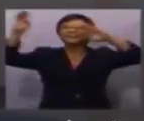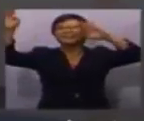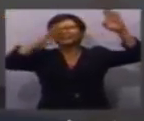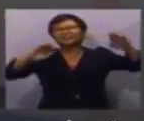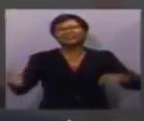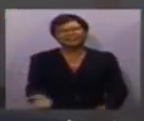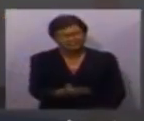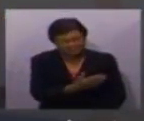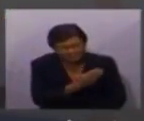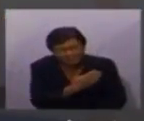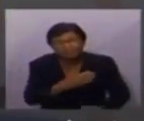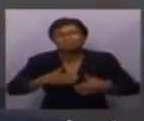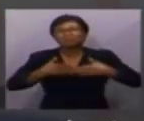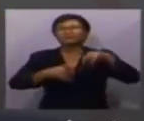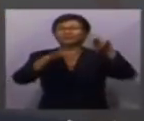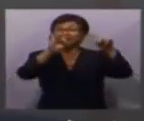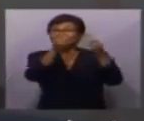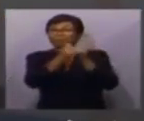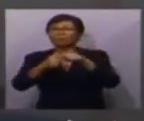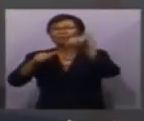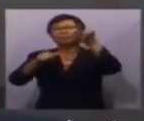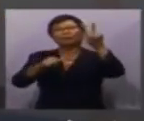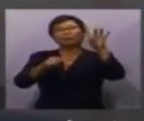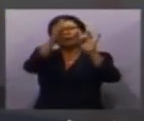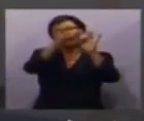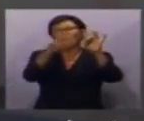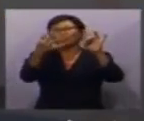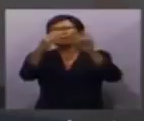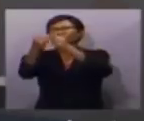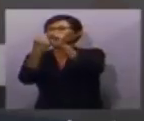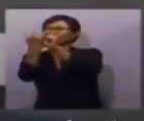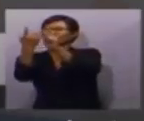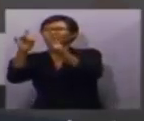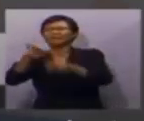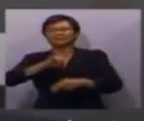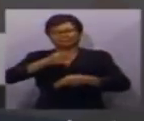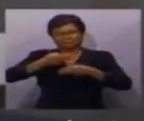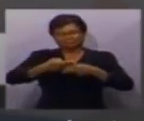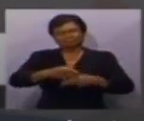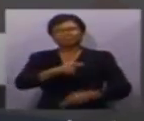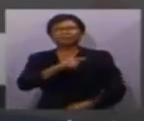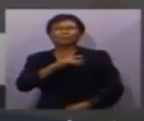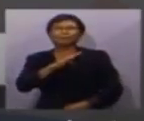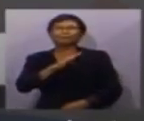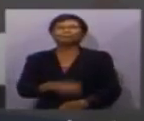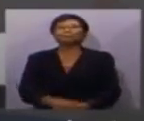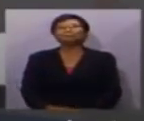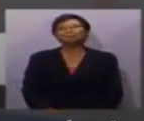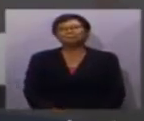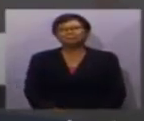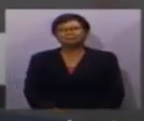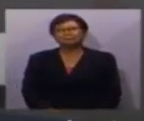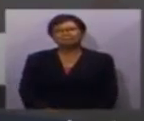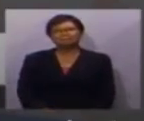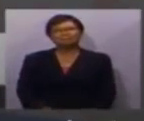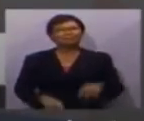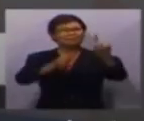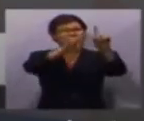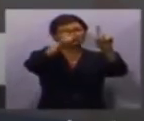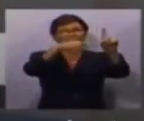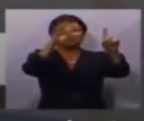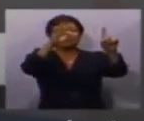Assalamualaikum, salam sejahtera. Nasional 8, 28 April 2018. Saya Hani Muhili. Dan saya Ivan Toh.